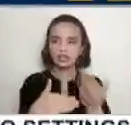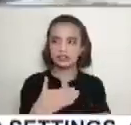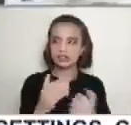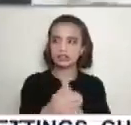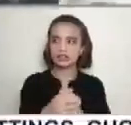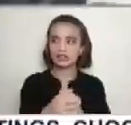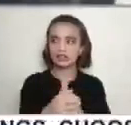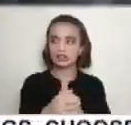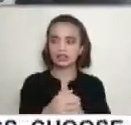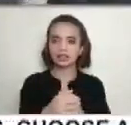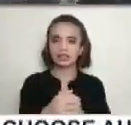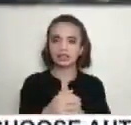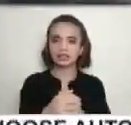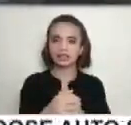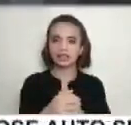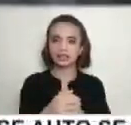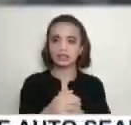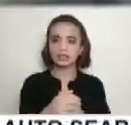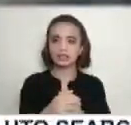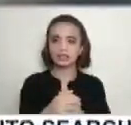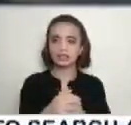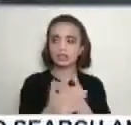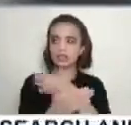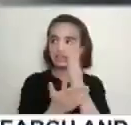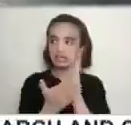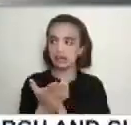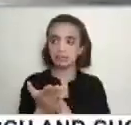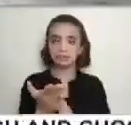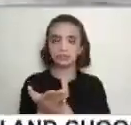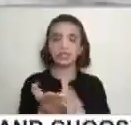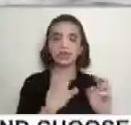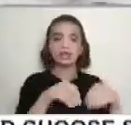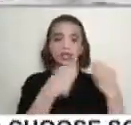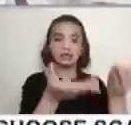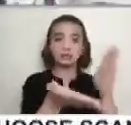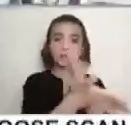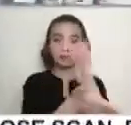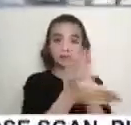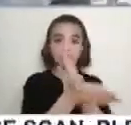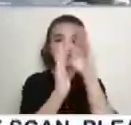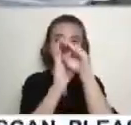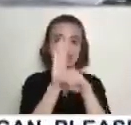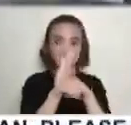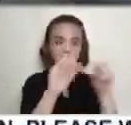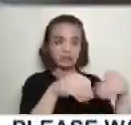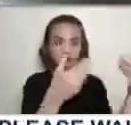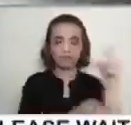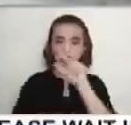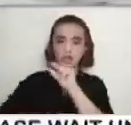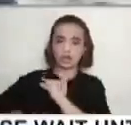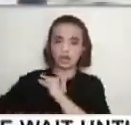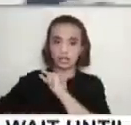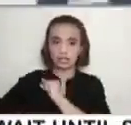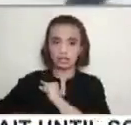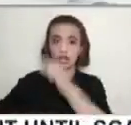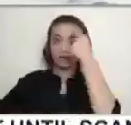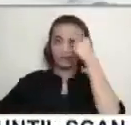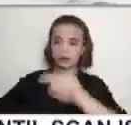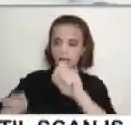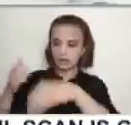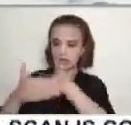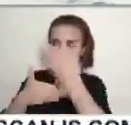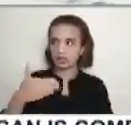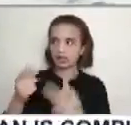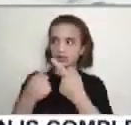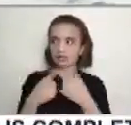Gani, habang wala pang desisyon ukol sa extension ng voters registration, mananatili ang deadline nito bukas,